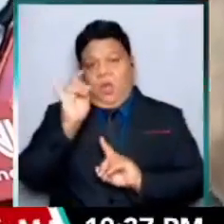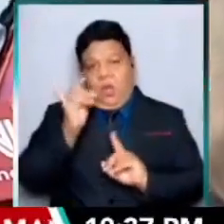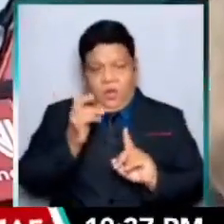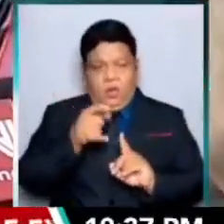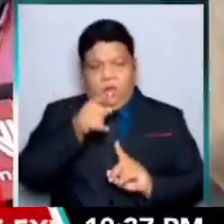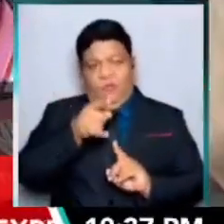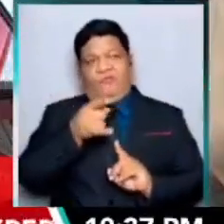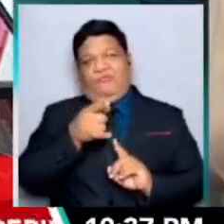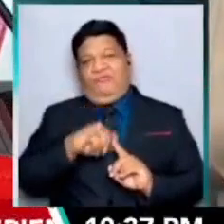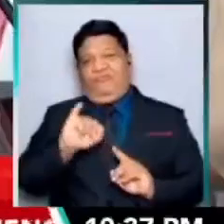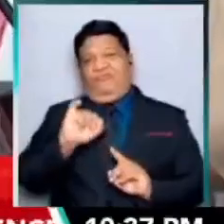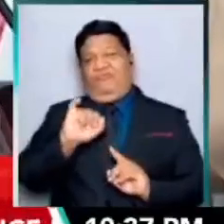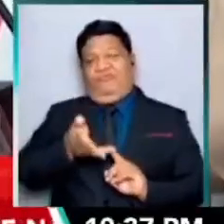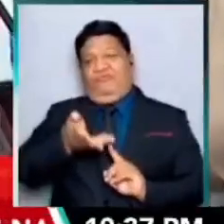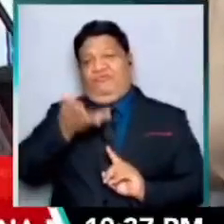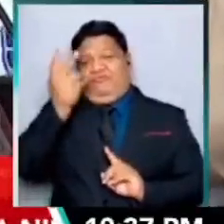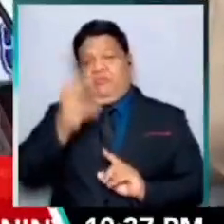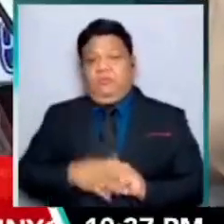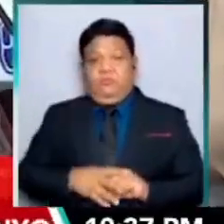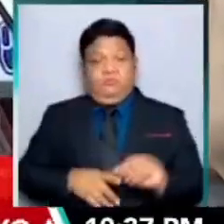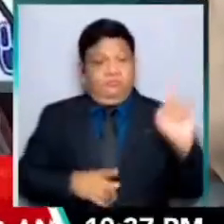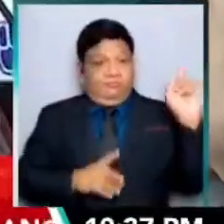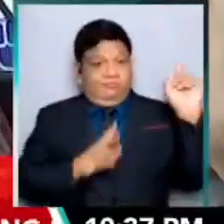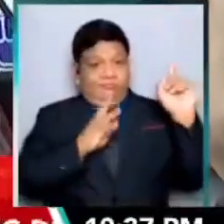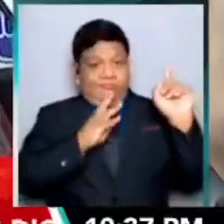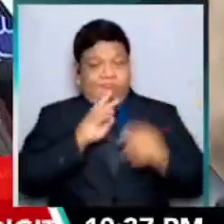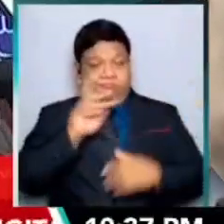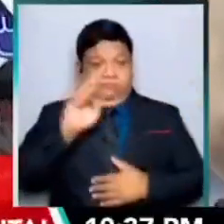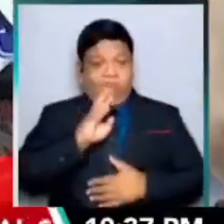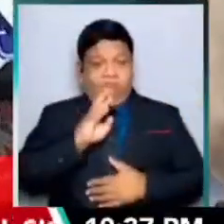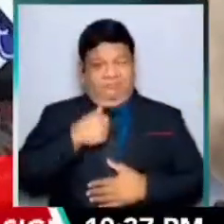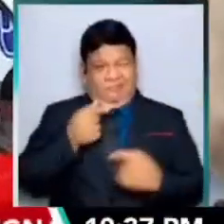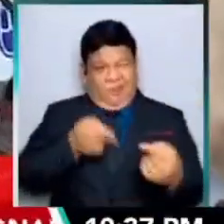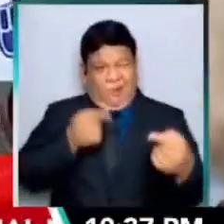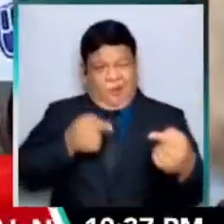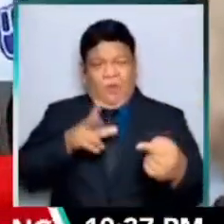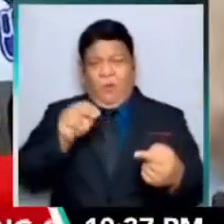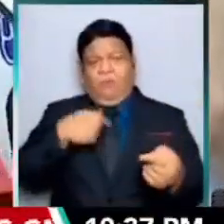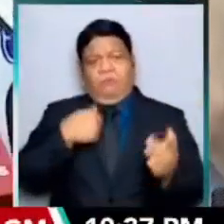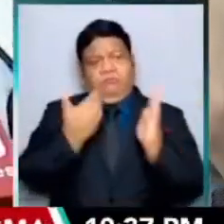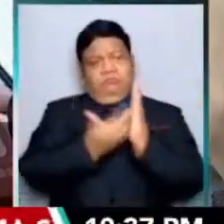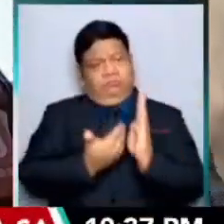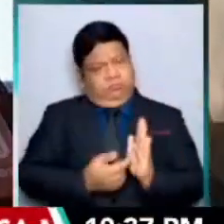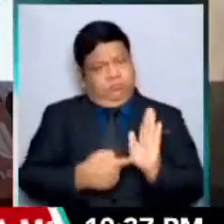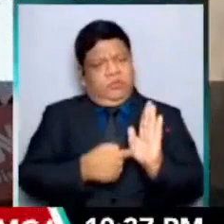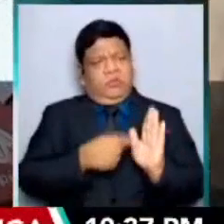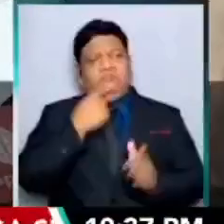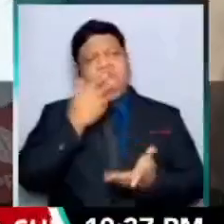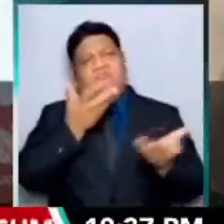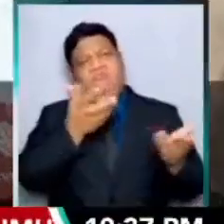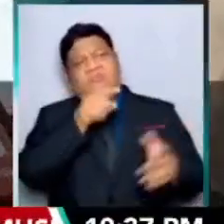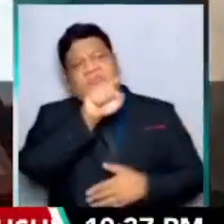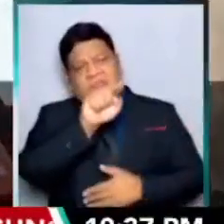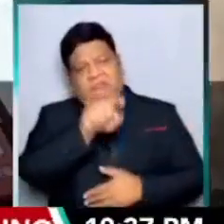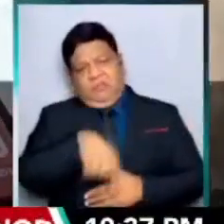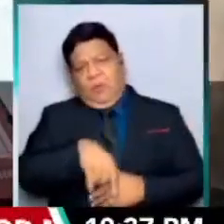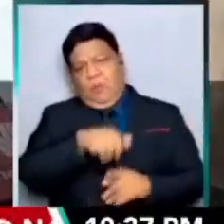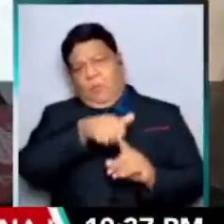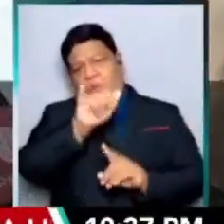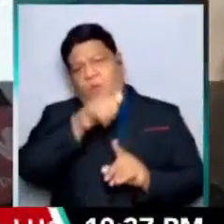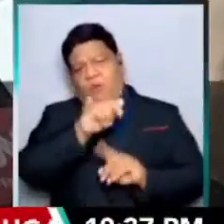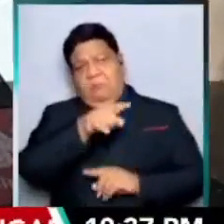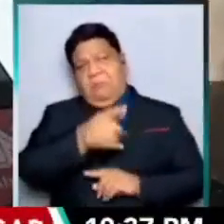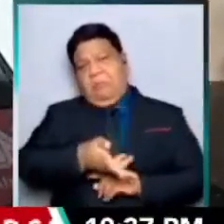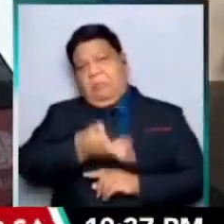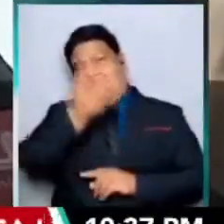ako nakikipag-away. I'm just stating the facts. Na bully sila, sila matapobre.